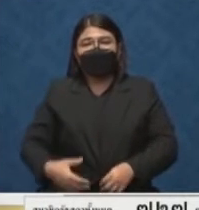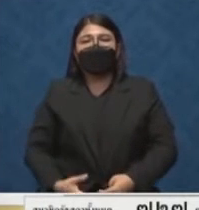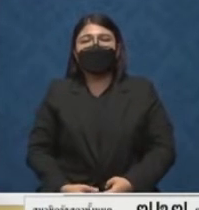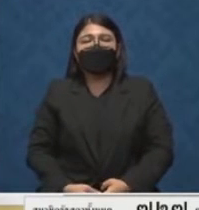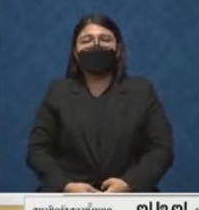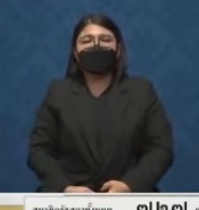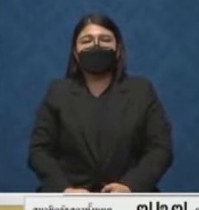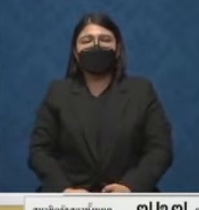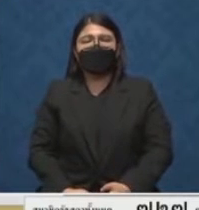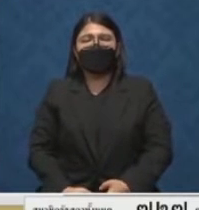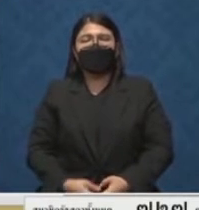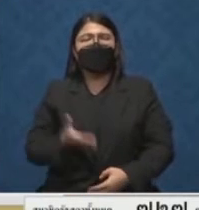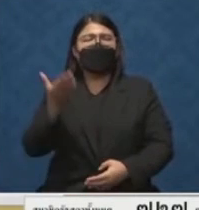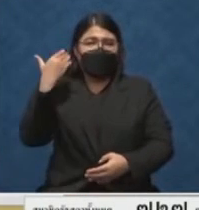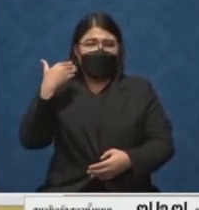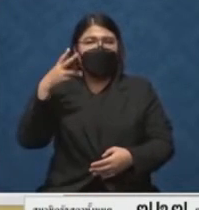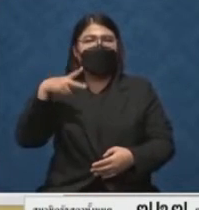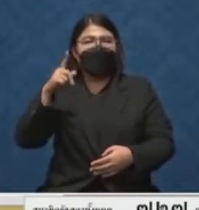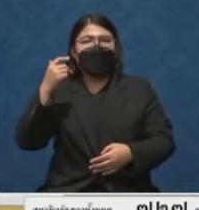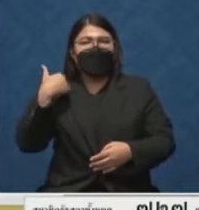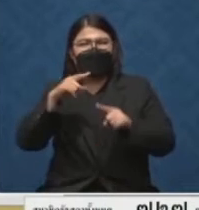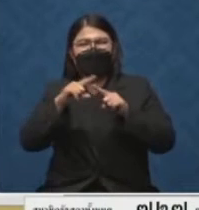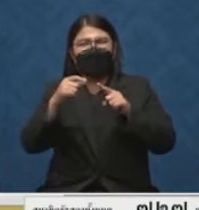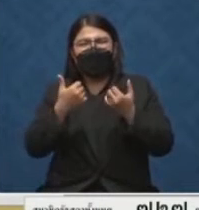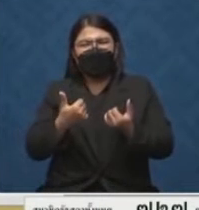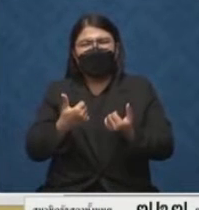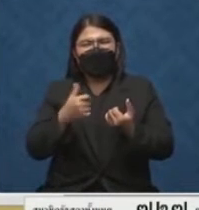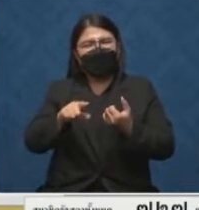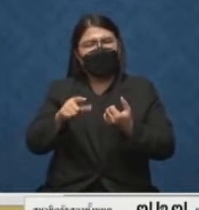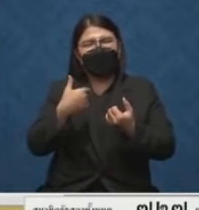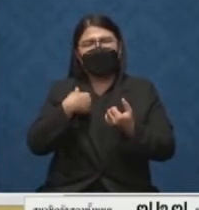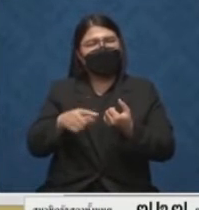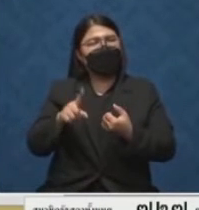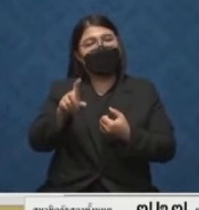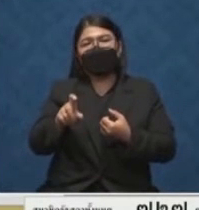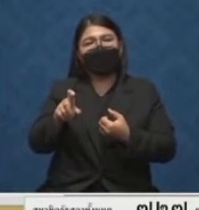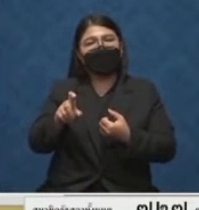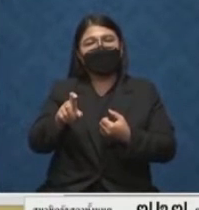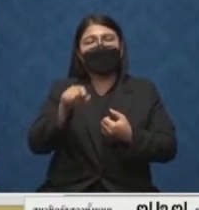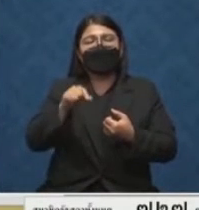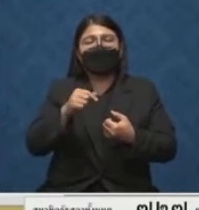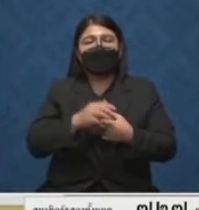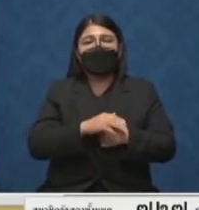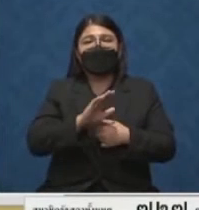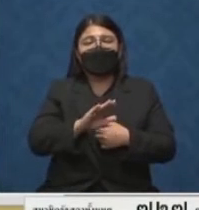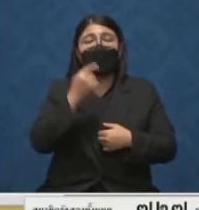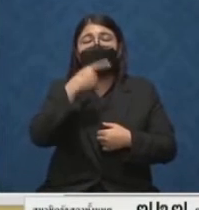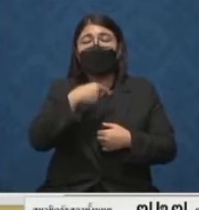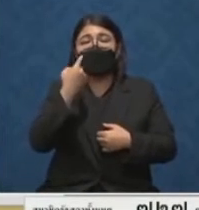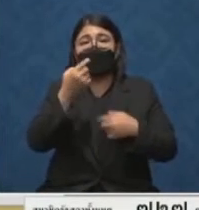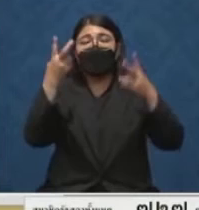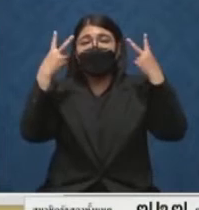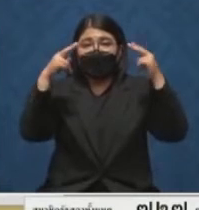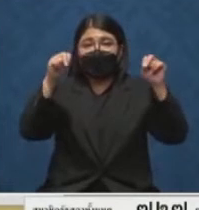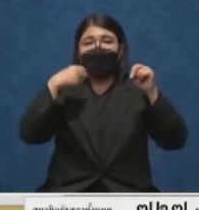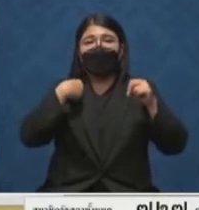การเมืองแตปจจุบนนี้ทิ้งไ้ก็รังจะส้างความเสียหายนะครับตอนนายกลำตีเองที่อยู่ภายใต้บุยบจัตนี้ว่าเป็ก